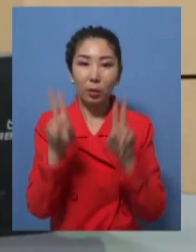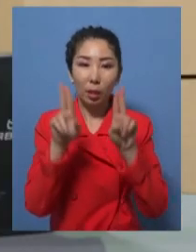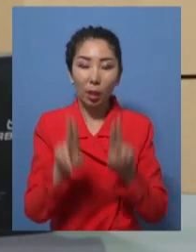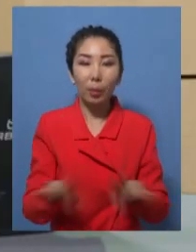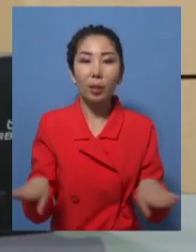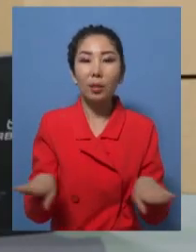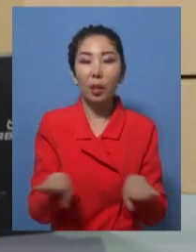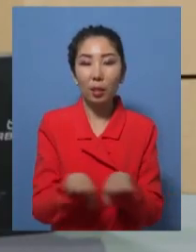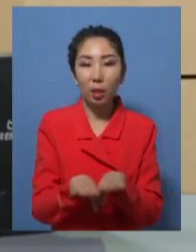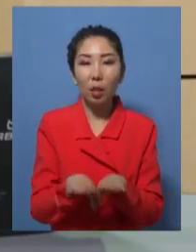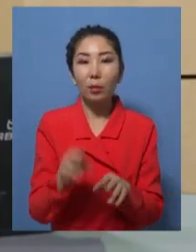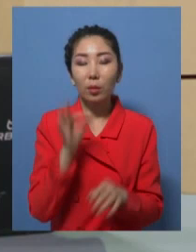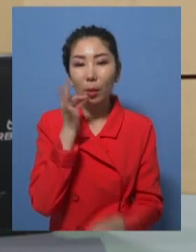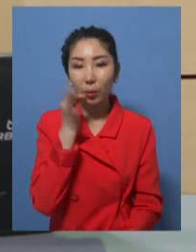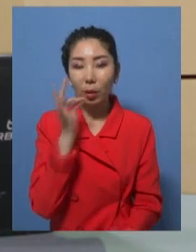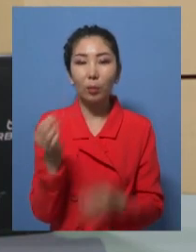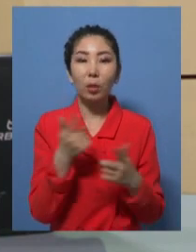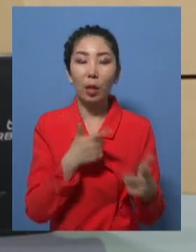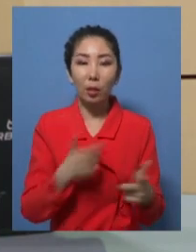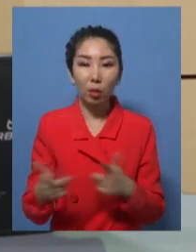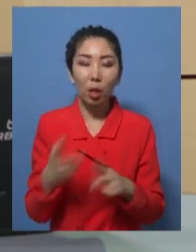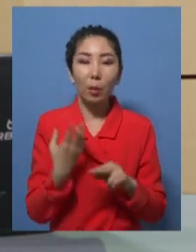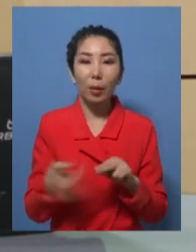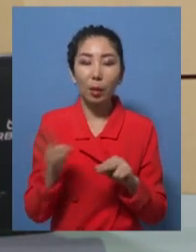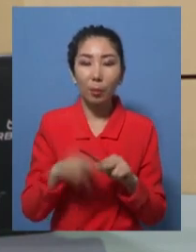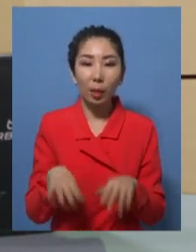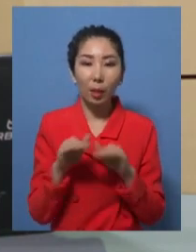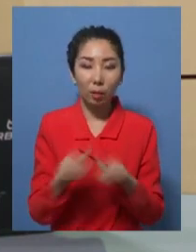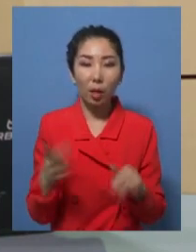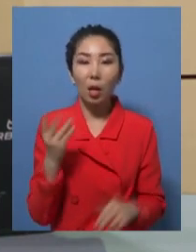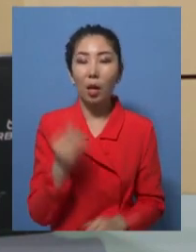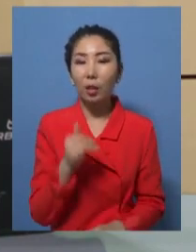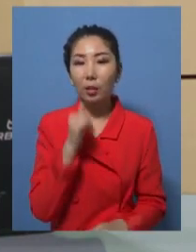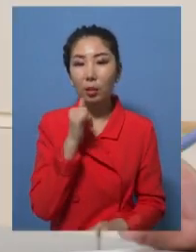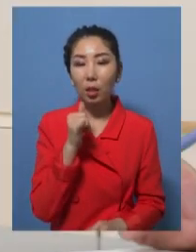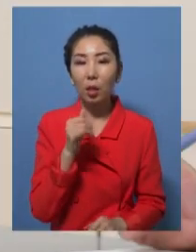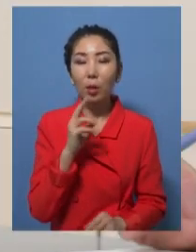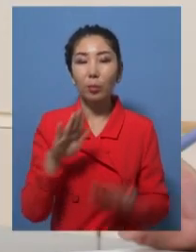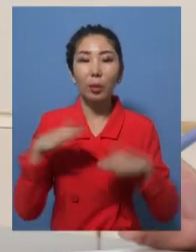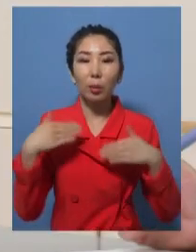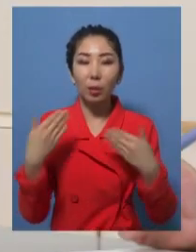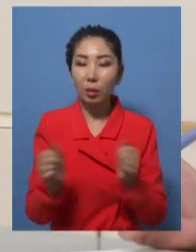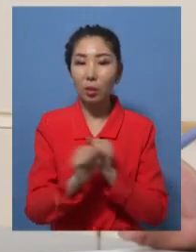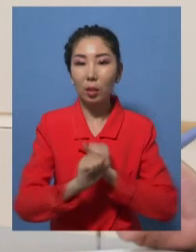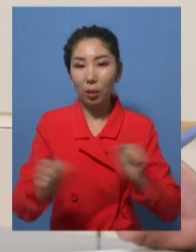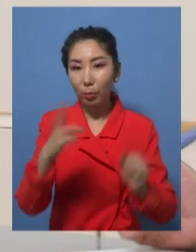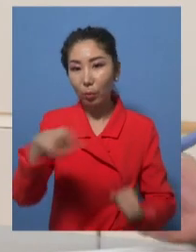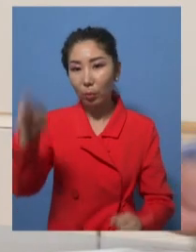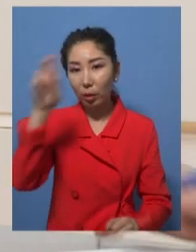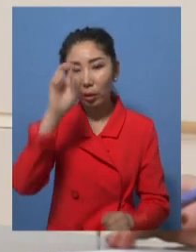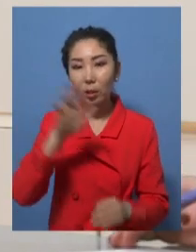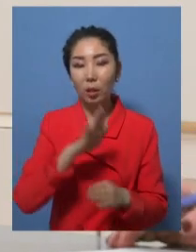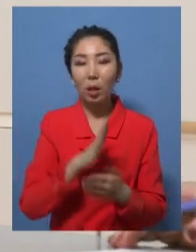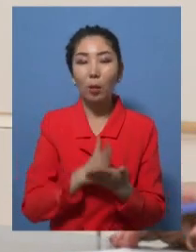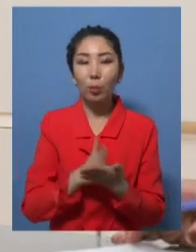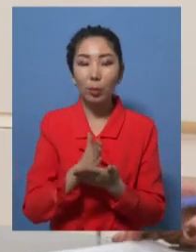сай. Дәмді тағамдар дайындалып жатыр. Бірақ балаларыңызға жаңа ақшаны бермеңіздер. Мемлекеттен бөлінген жаңа тамақты. Тегін тамақты ішсін